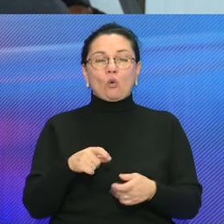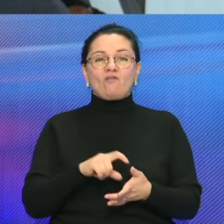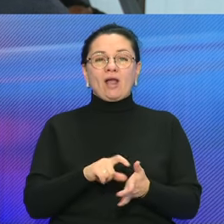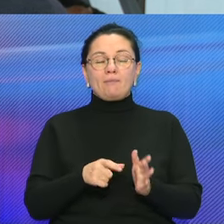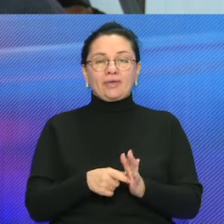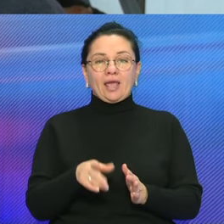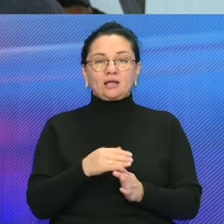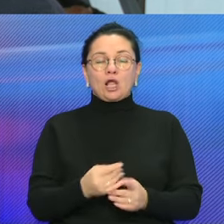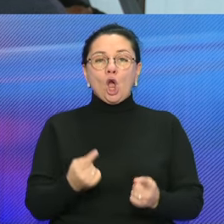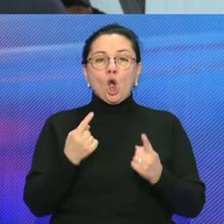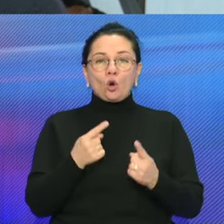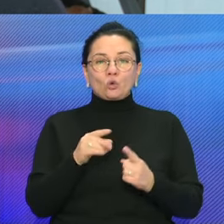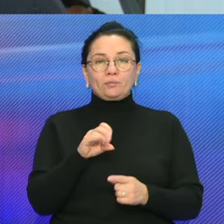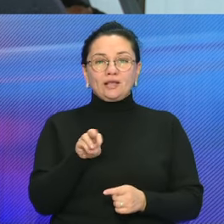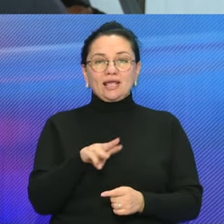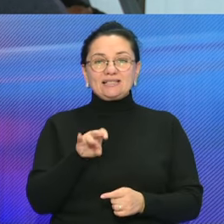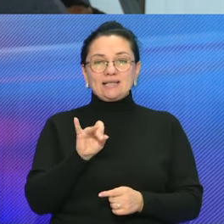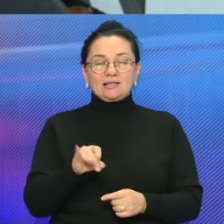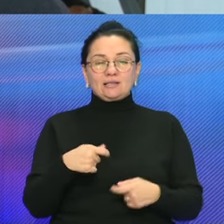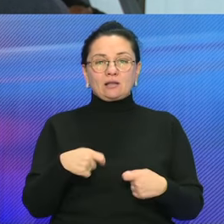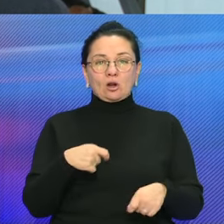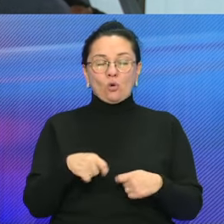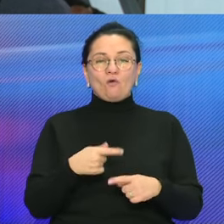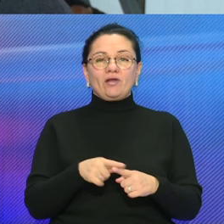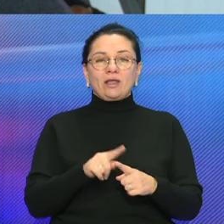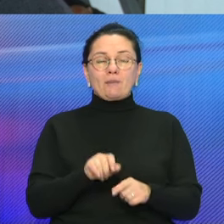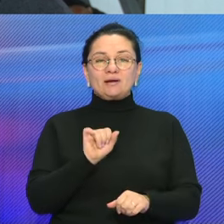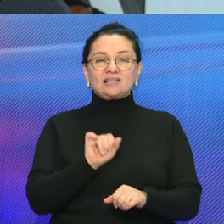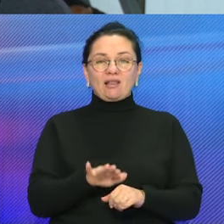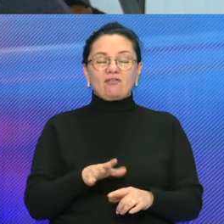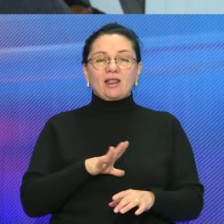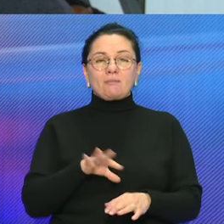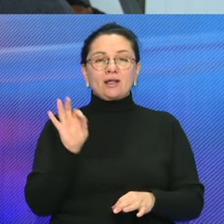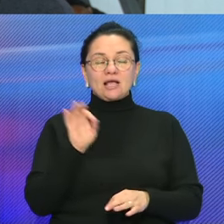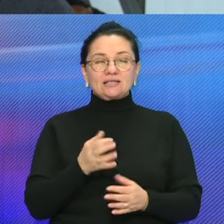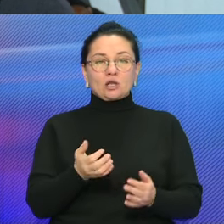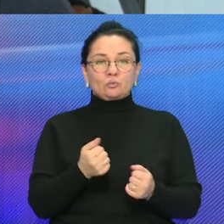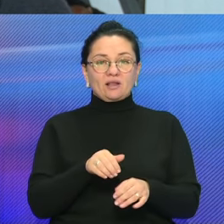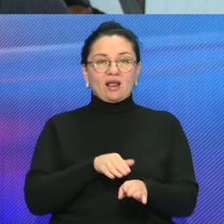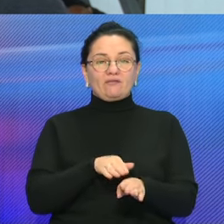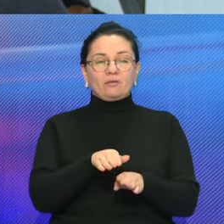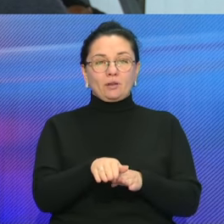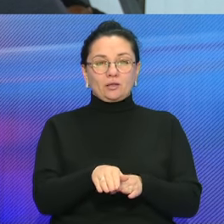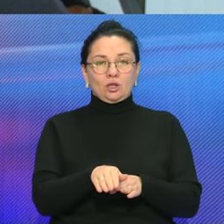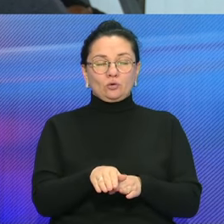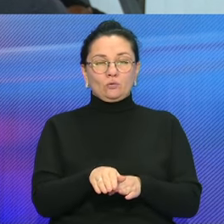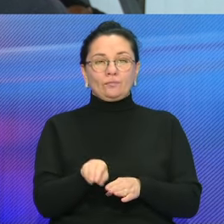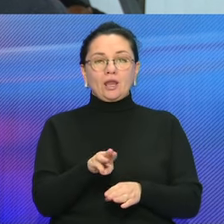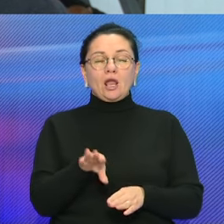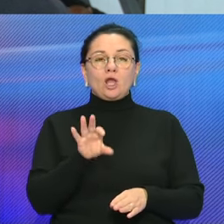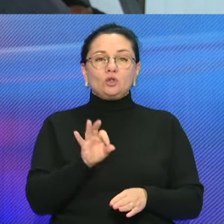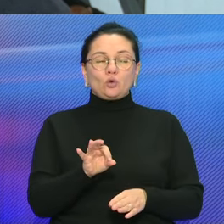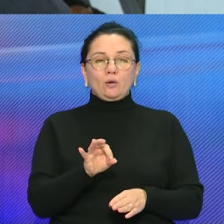магазинах, в крупных торговых сетях постановление сразу же было принято к реализации, то